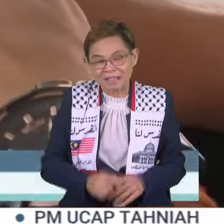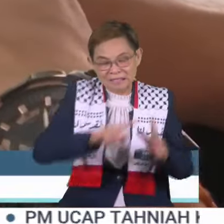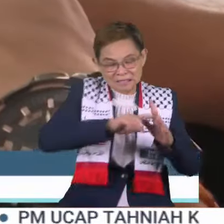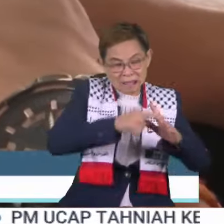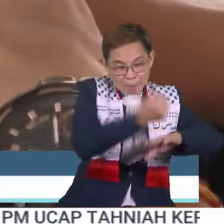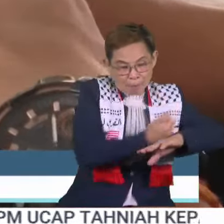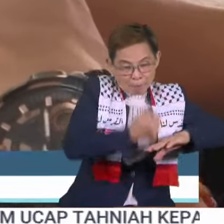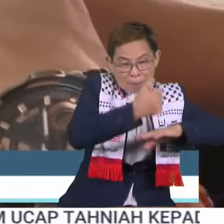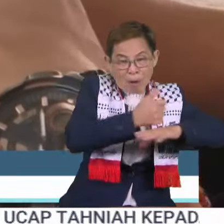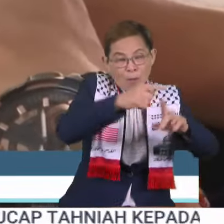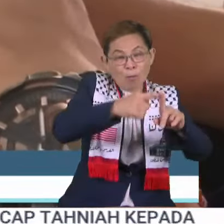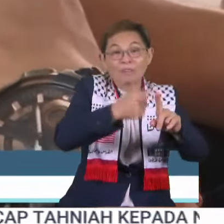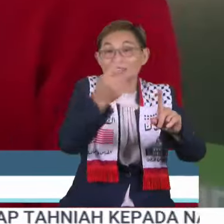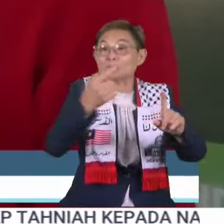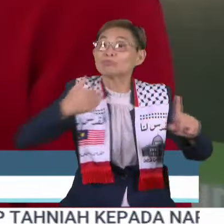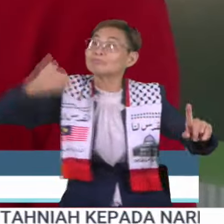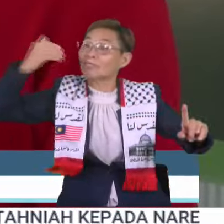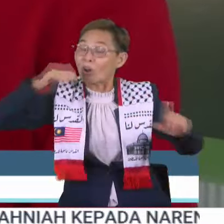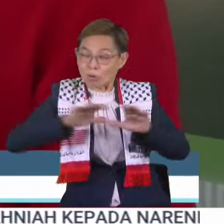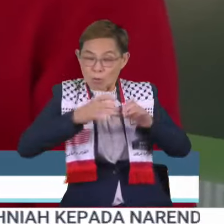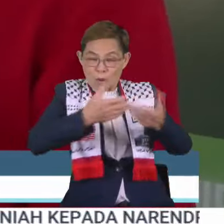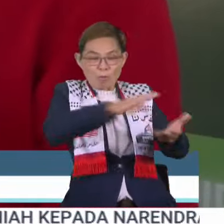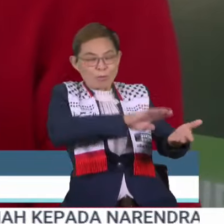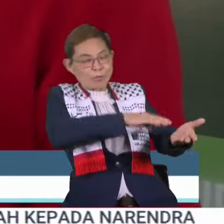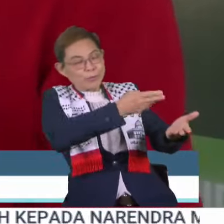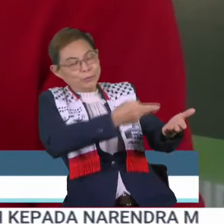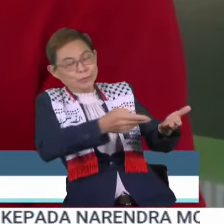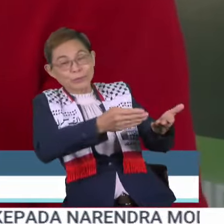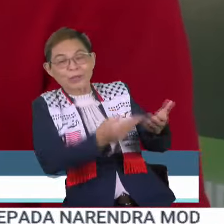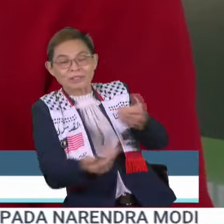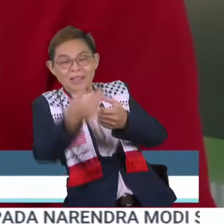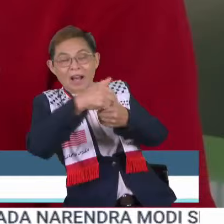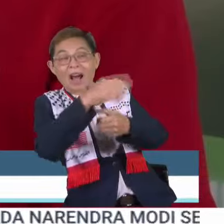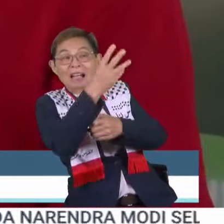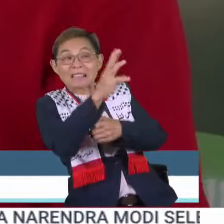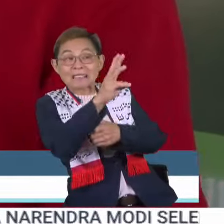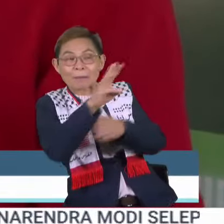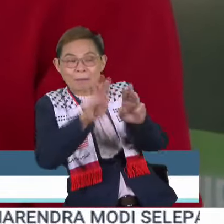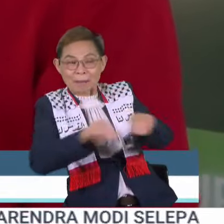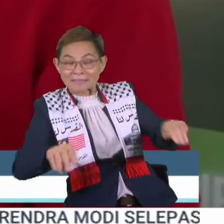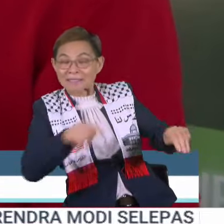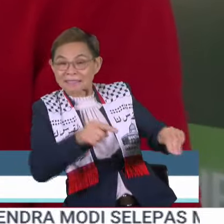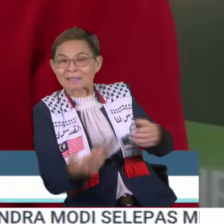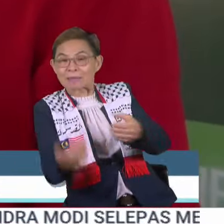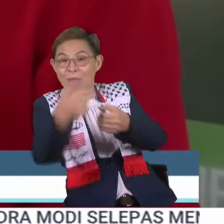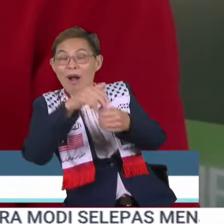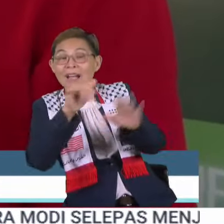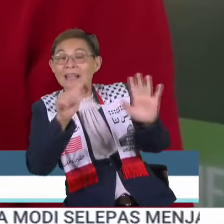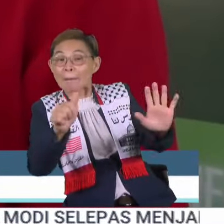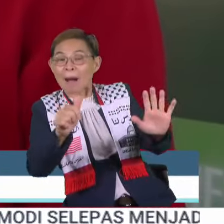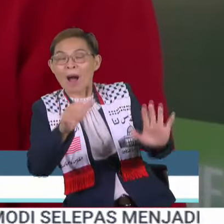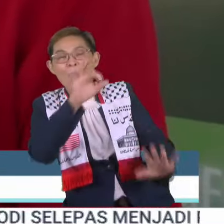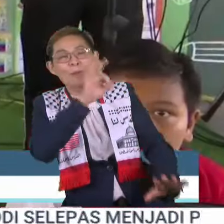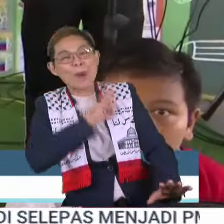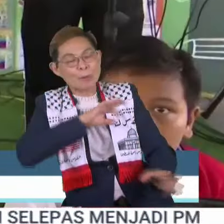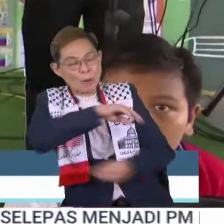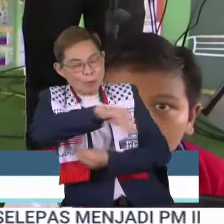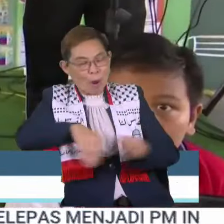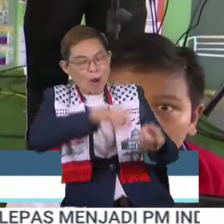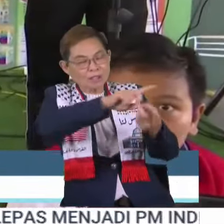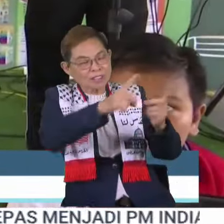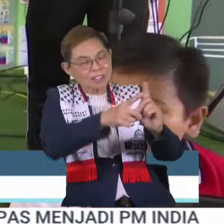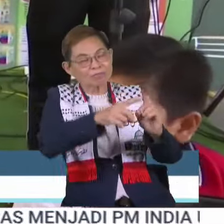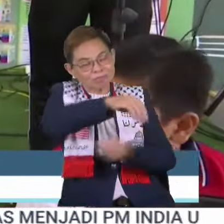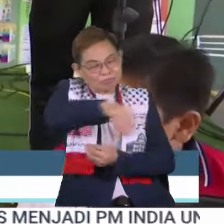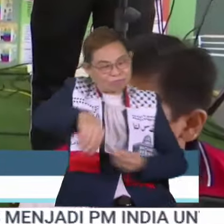Sejak penubuhan Januari lalu, kumpulan muzik yang disertai 6 pelajar ini memanfaatkan transformasi digital